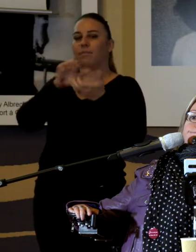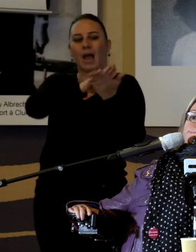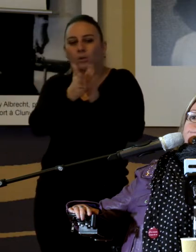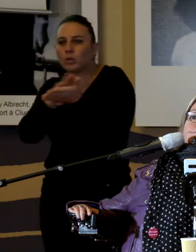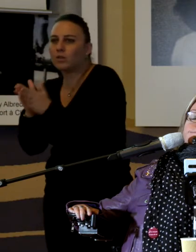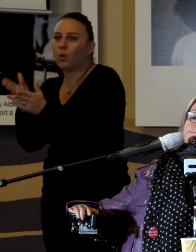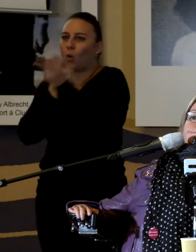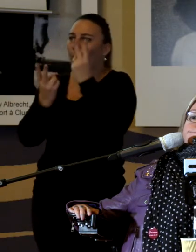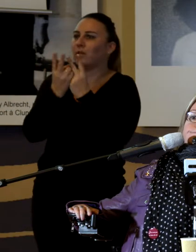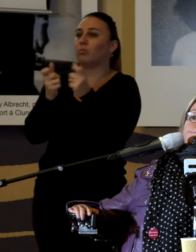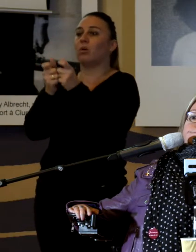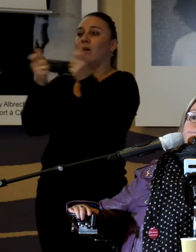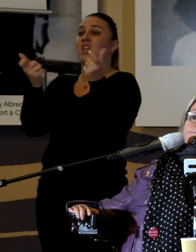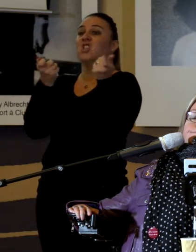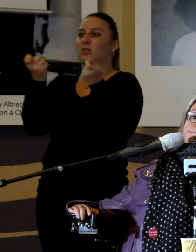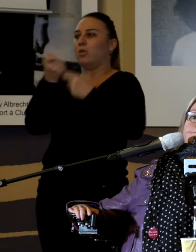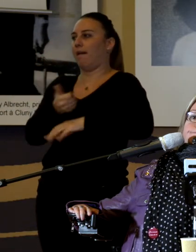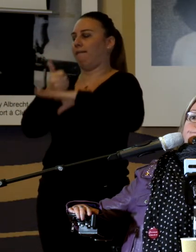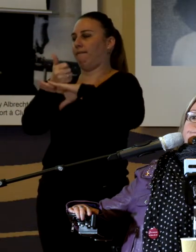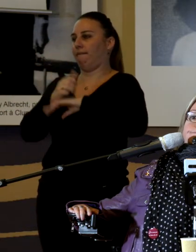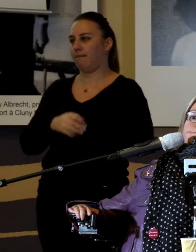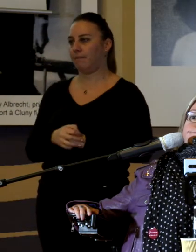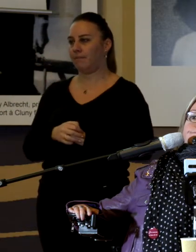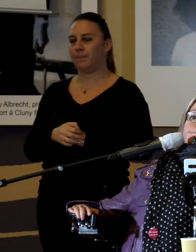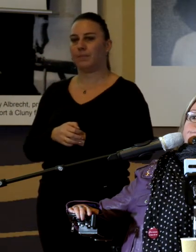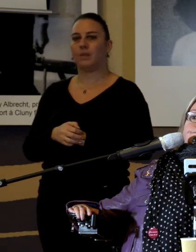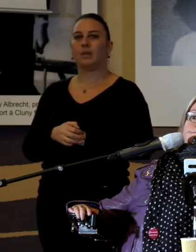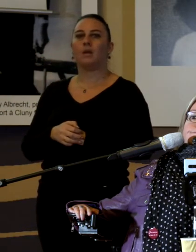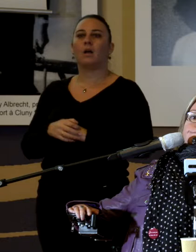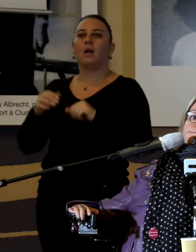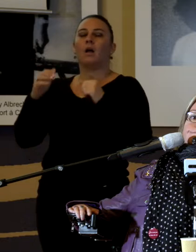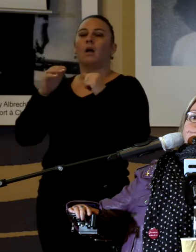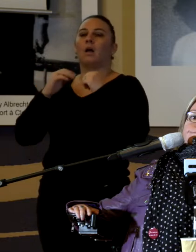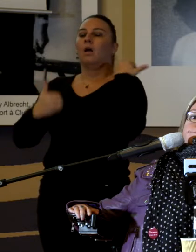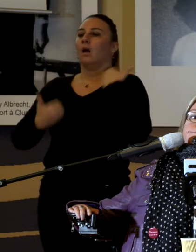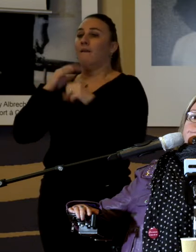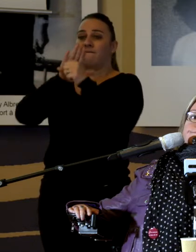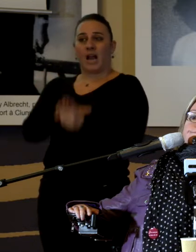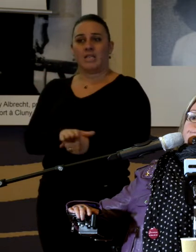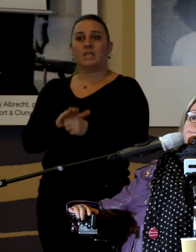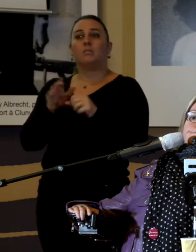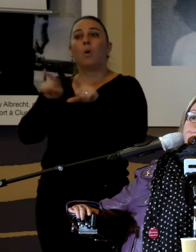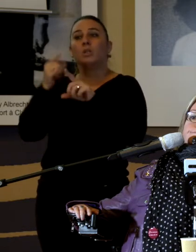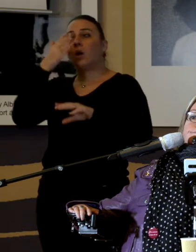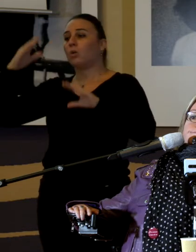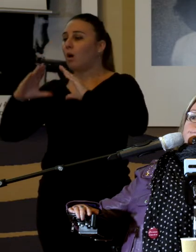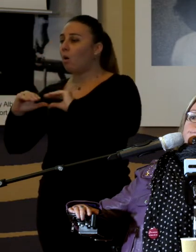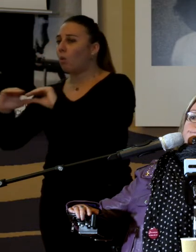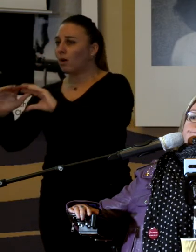associations gestionnaires. Parce que l'une des traductions aussi du validisme, c'est le fait que